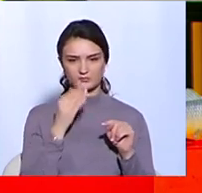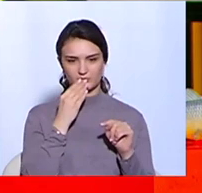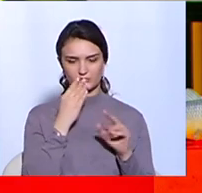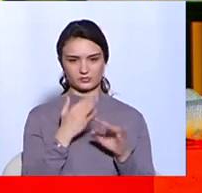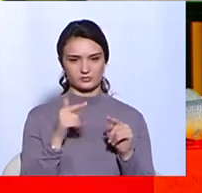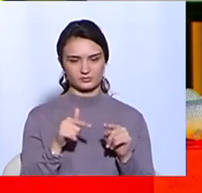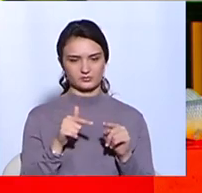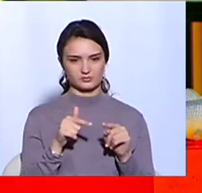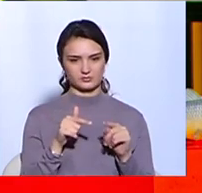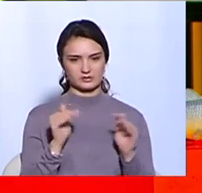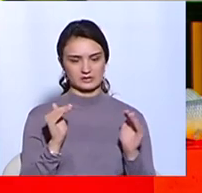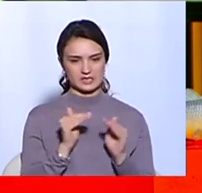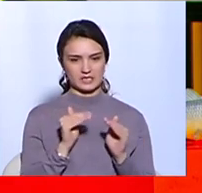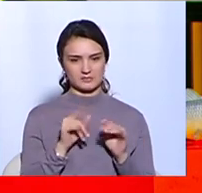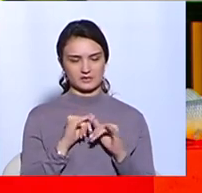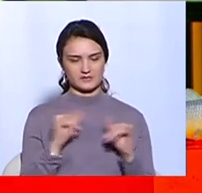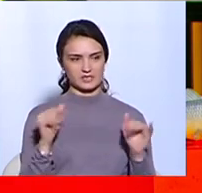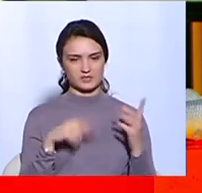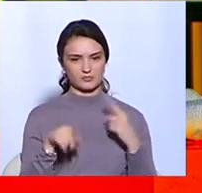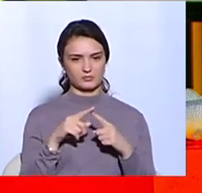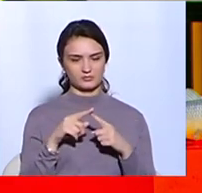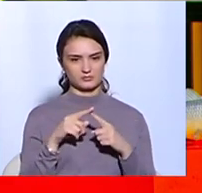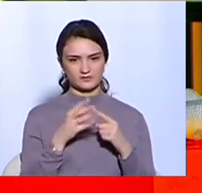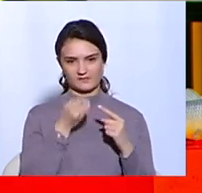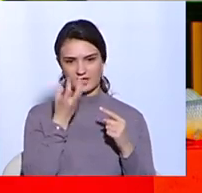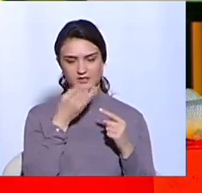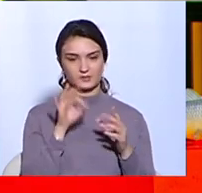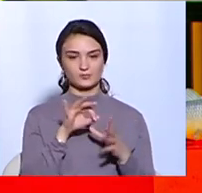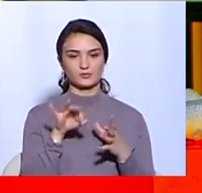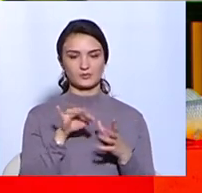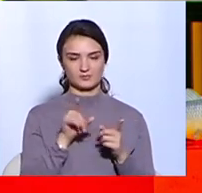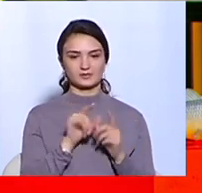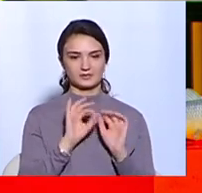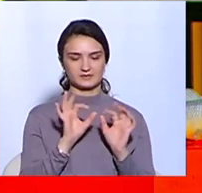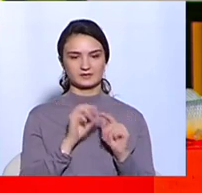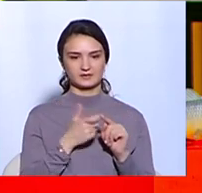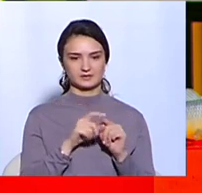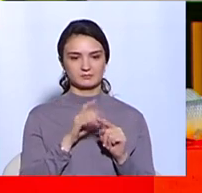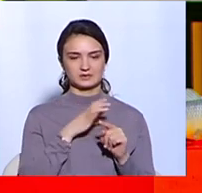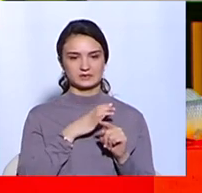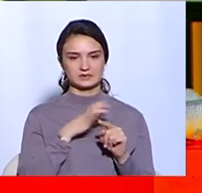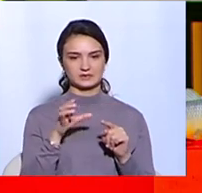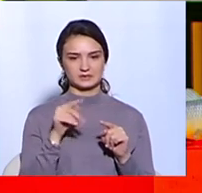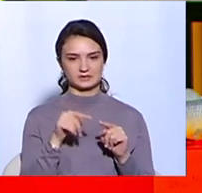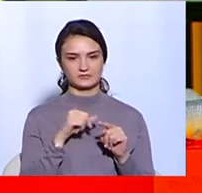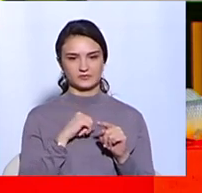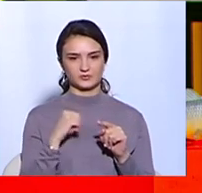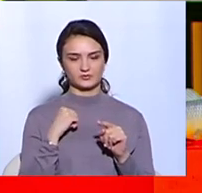პროდუქტი ნაკლებად გავრცელებული ვარდის მურაბა. აქაც გეტყვით, რომ ის არის ძალიან მდიდარი თვითონ